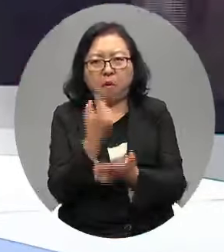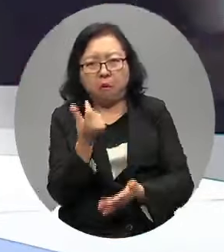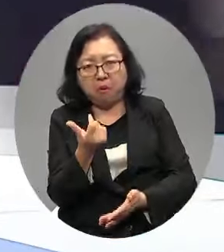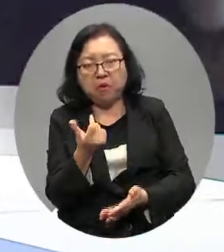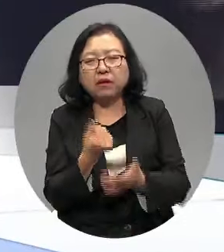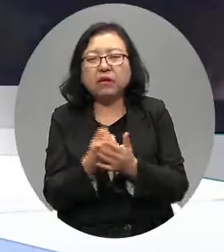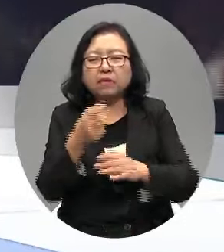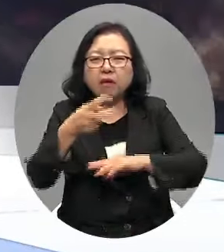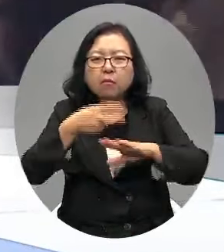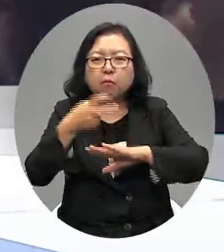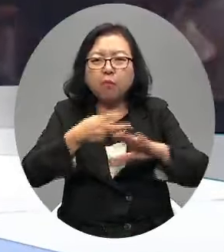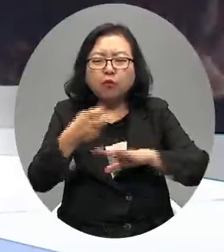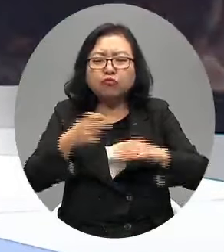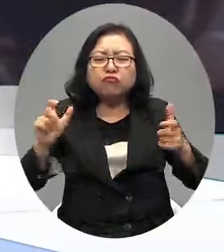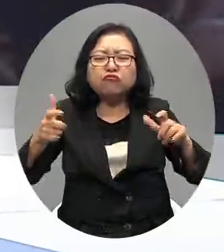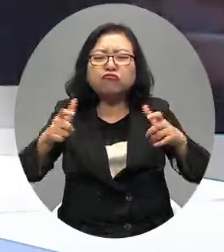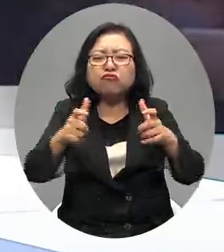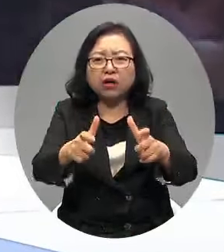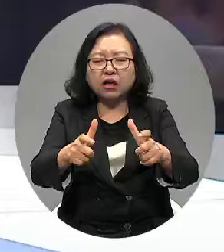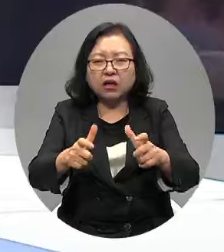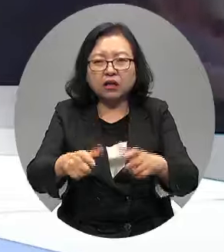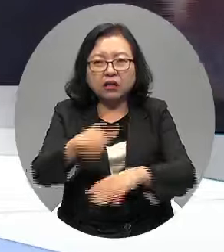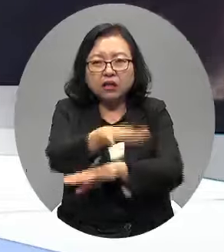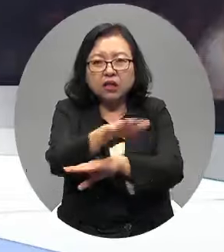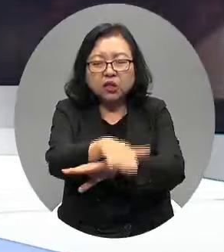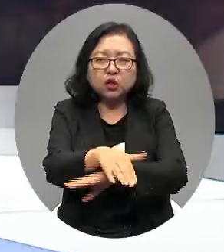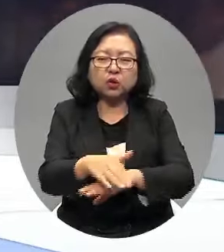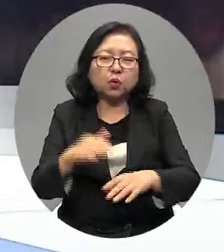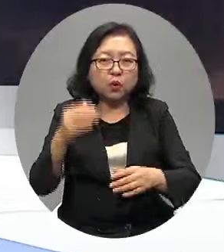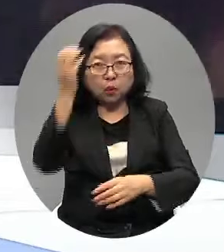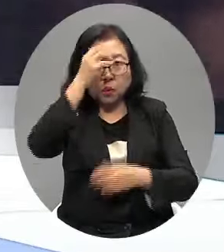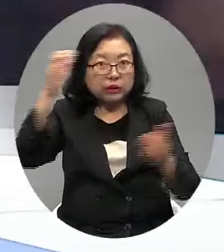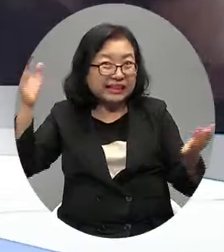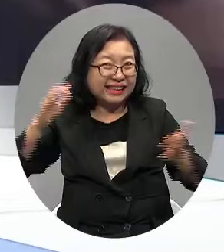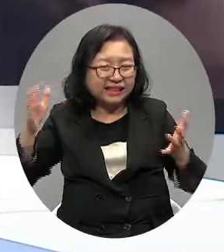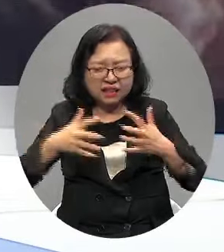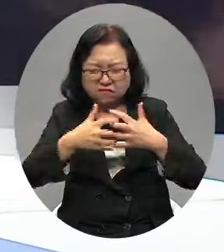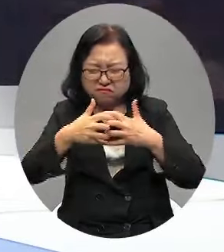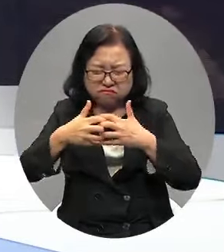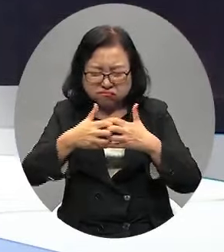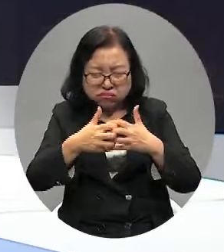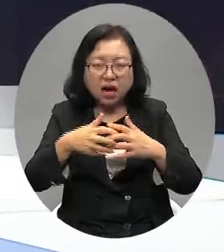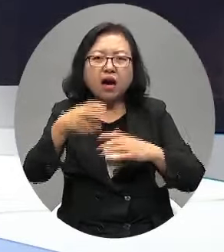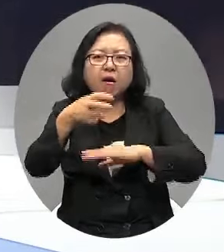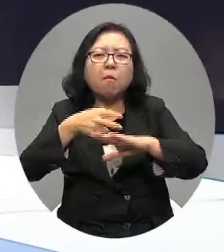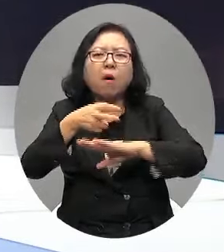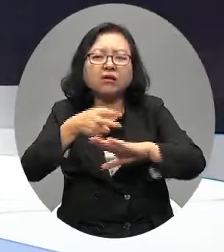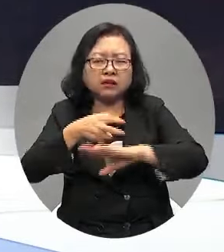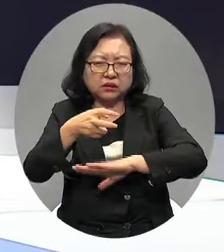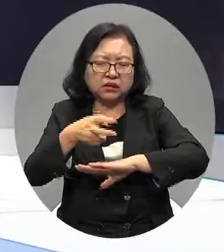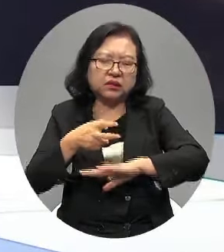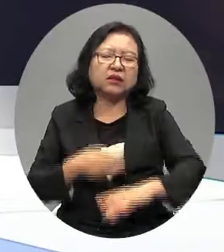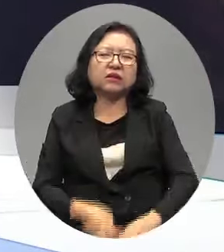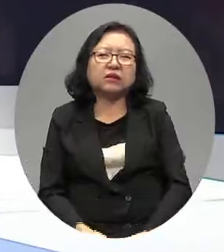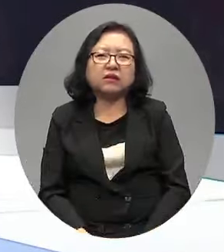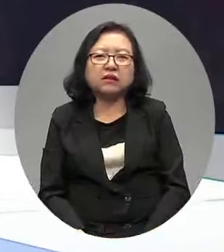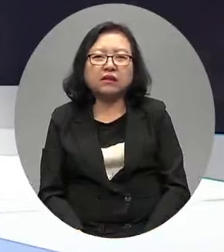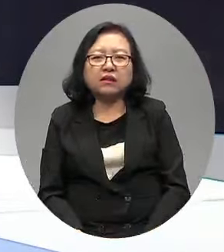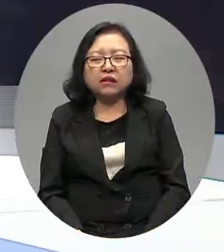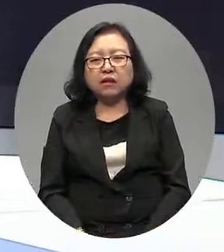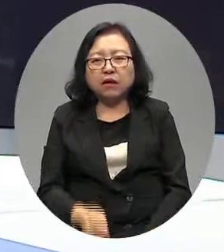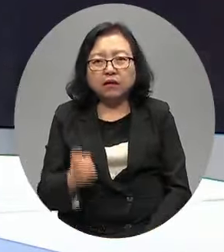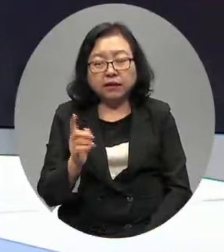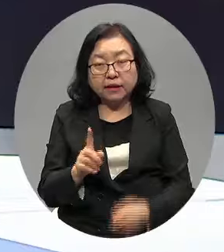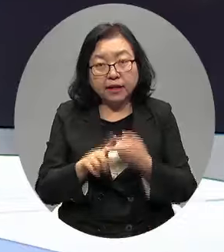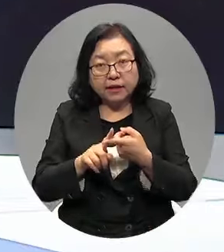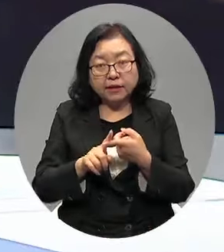배차를 너무 줄이다 보니 농촌 지역 고등학생들은 콩나물 시루 같은 버스에서 학교 전쟁을 벌이고 있습니다. 허지